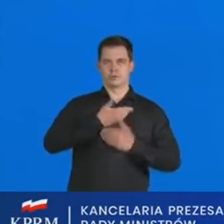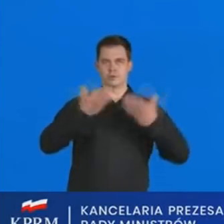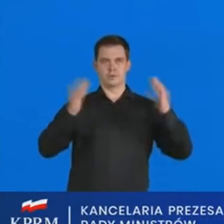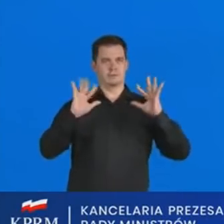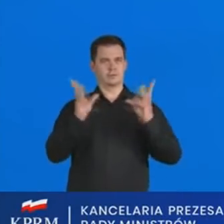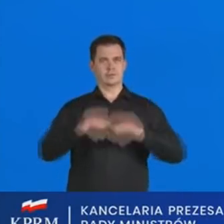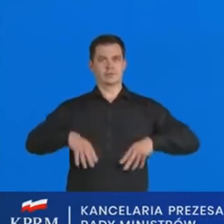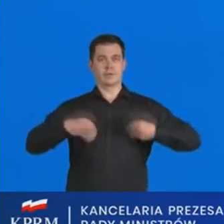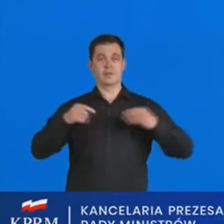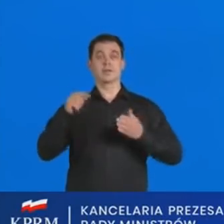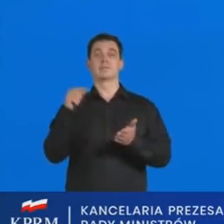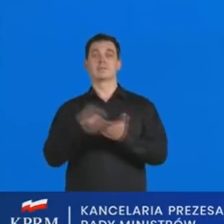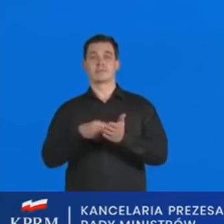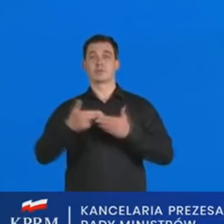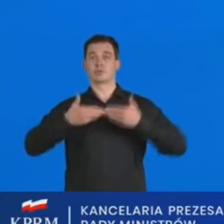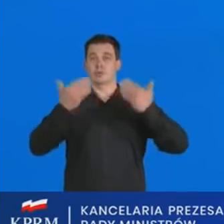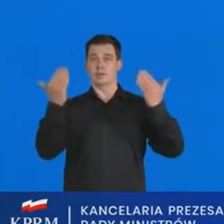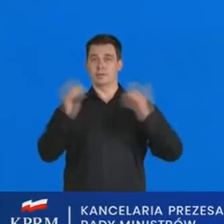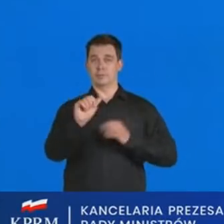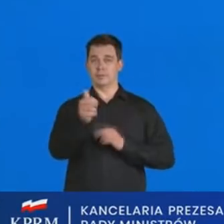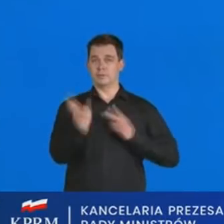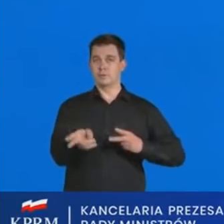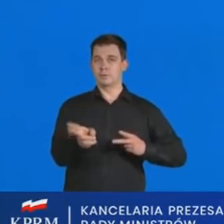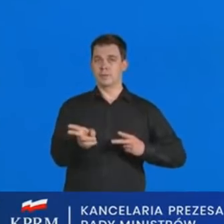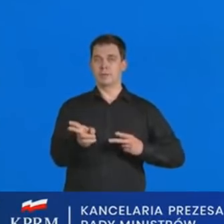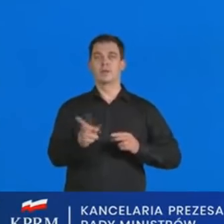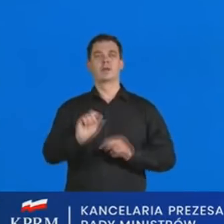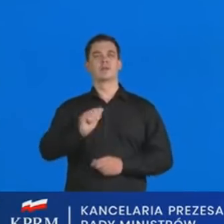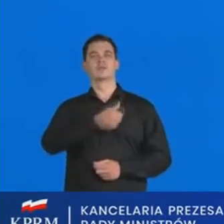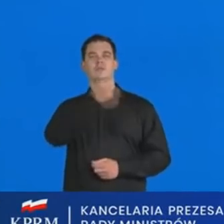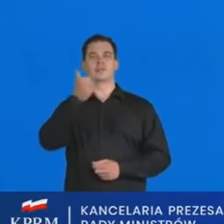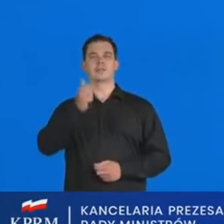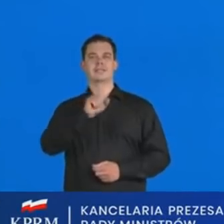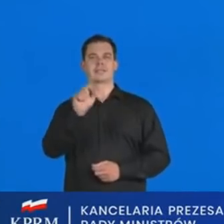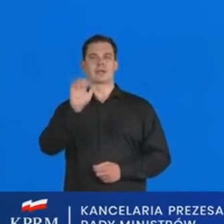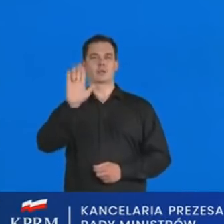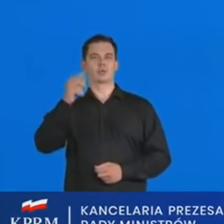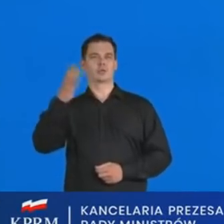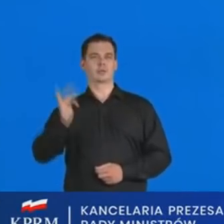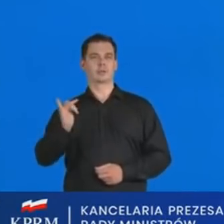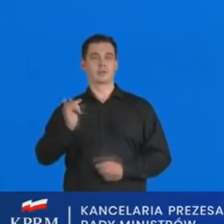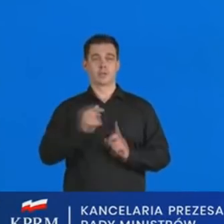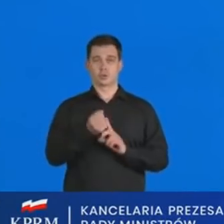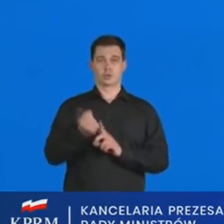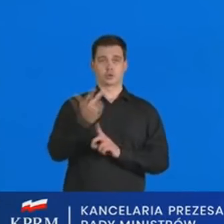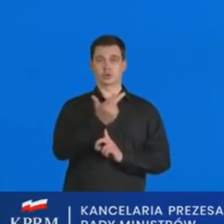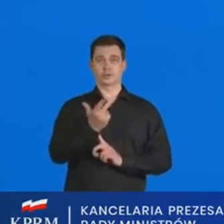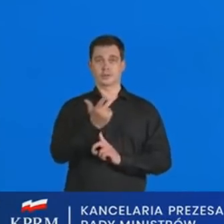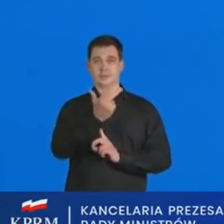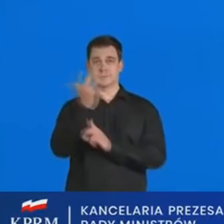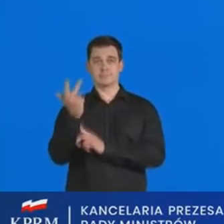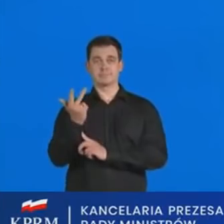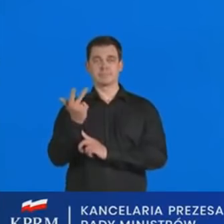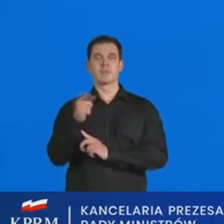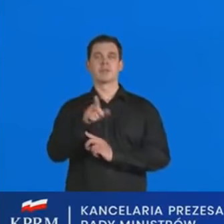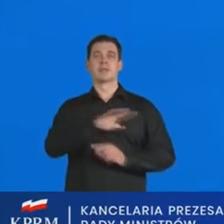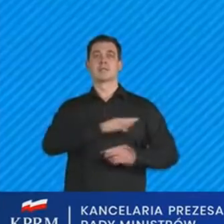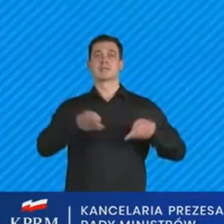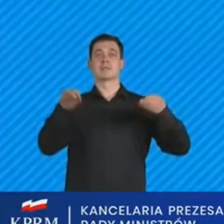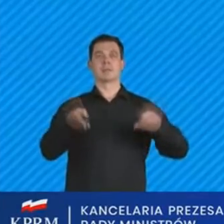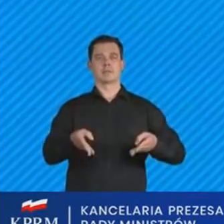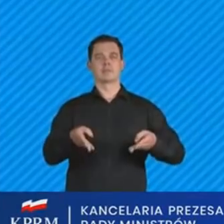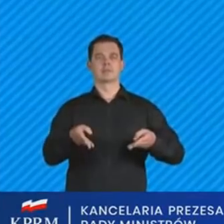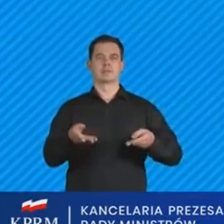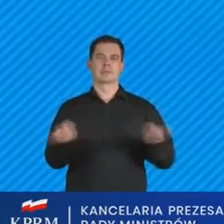jaki dzień wszystkich świętych a także dzień zadurzony to będą i w czasie których komentarze będą